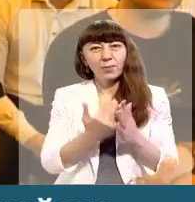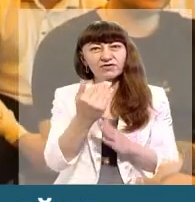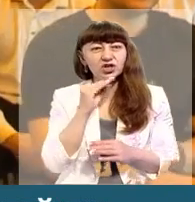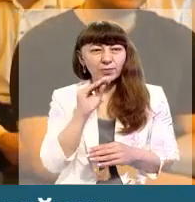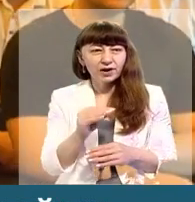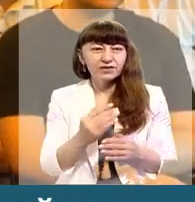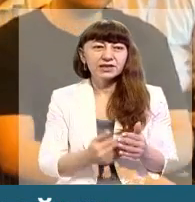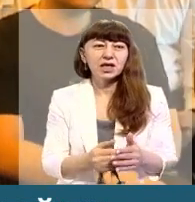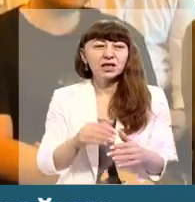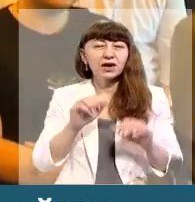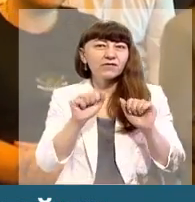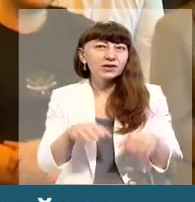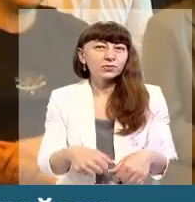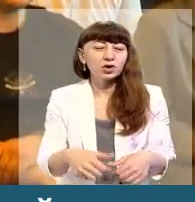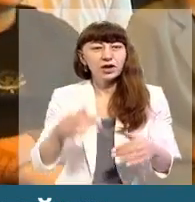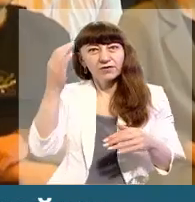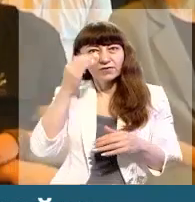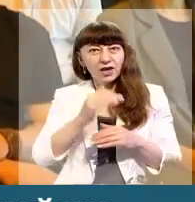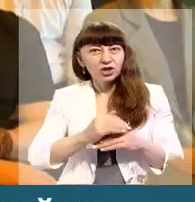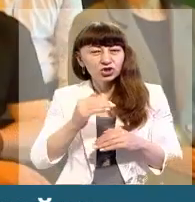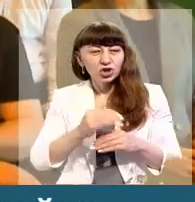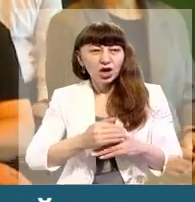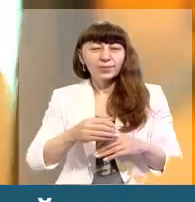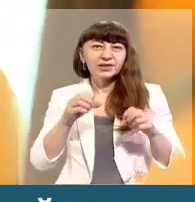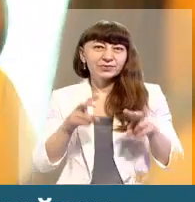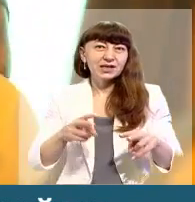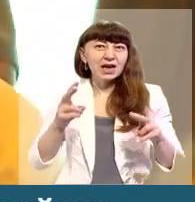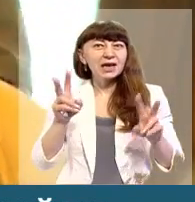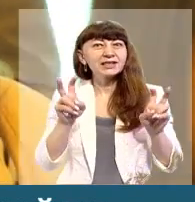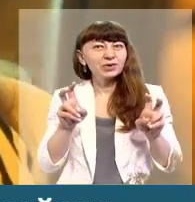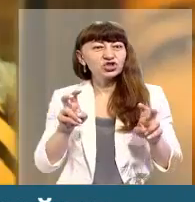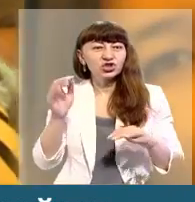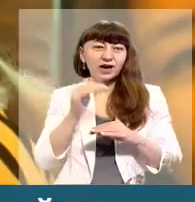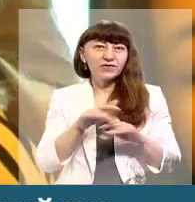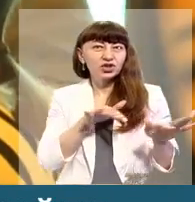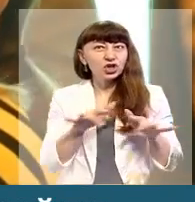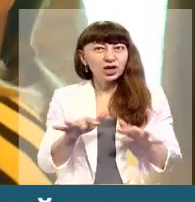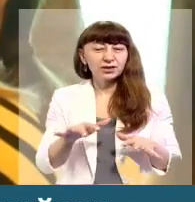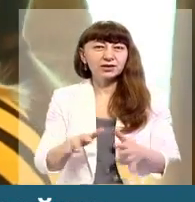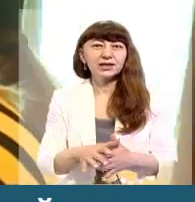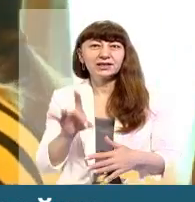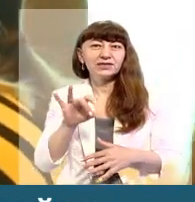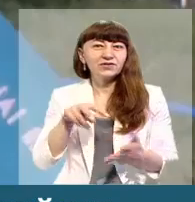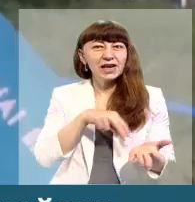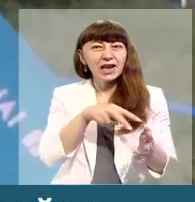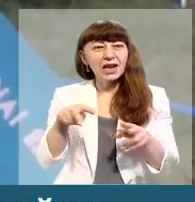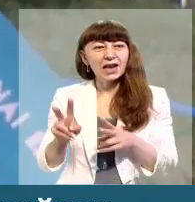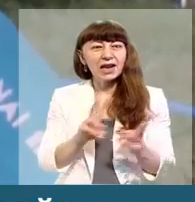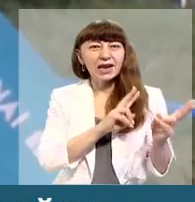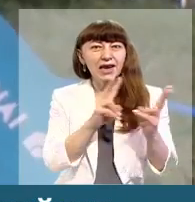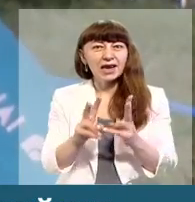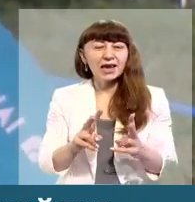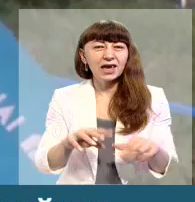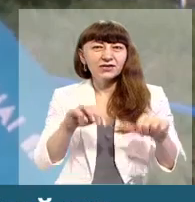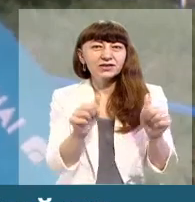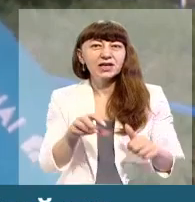профессиональных навыков. А вечером команды повеселились на тематической вечеринке, направление которой стало дефиле в стиле мафии. Заказчиком этого